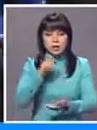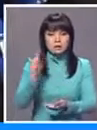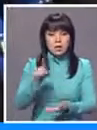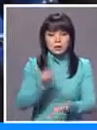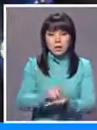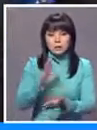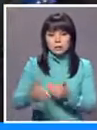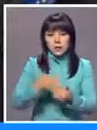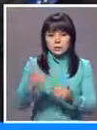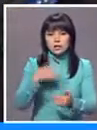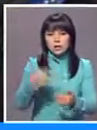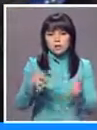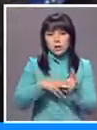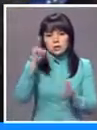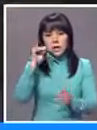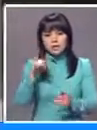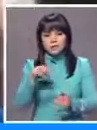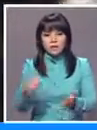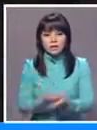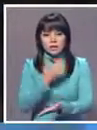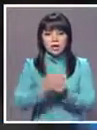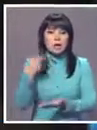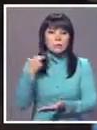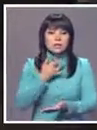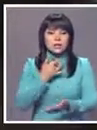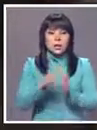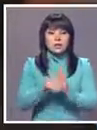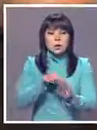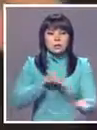Айта кетсек, мамырдың 29-ында FIFA-да жаңа президентті сайлау процедурасы өту керек.